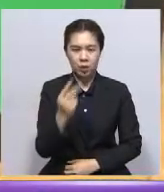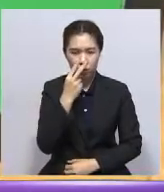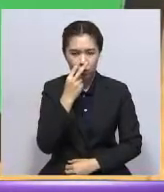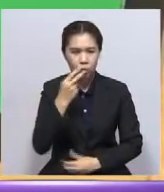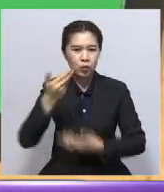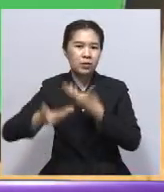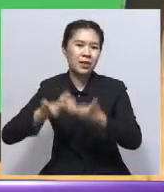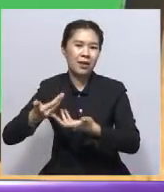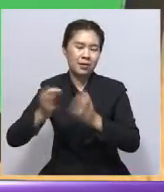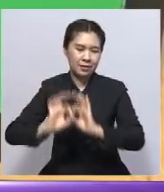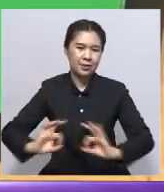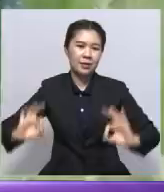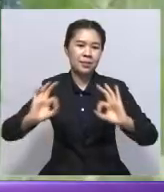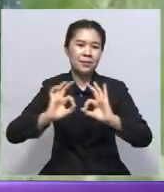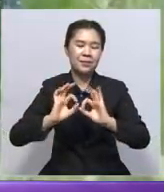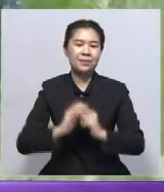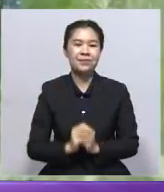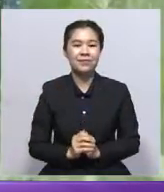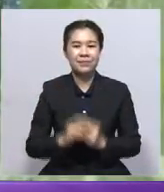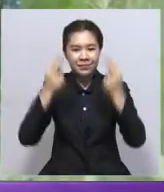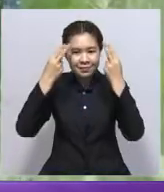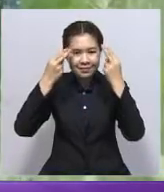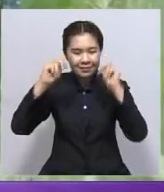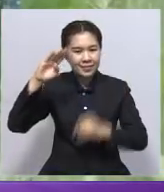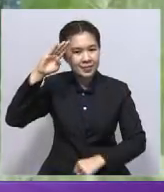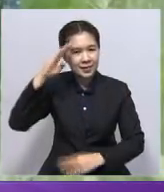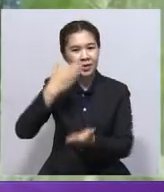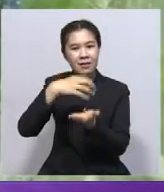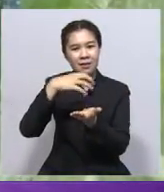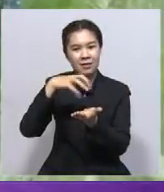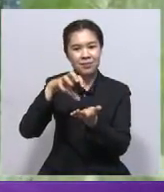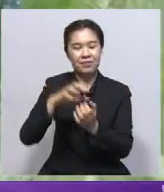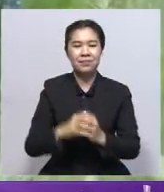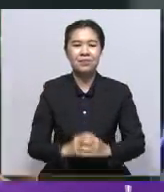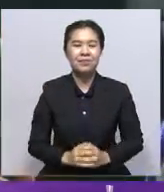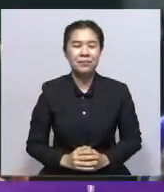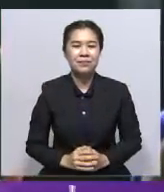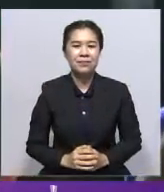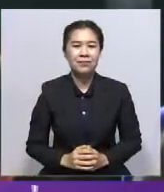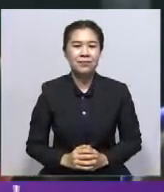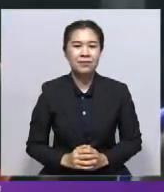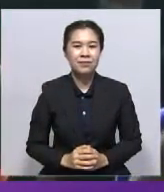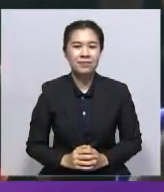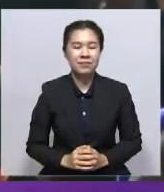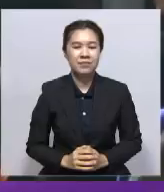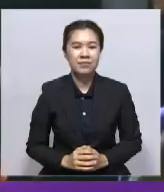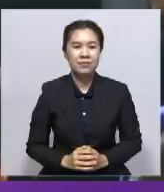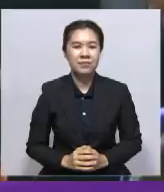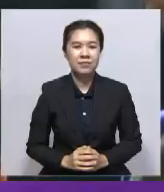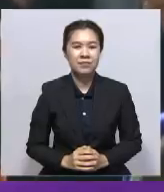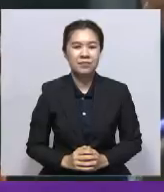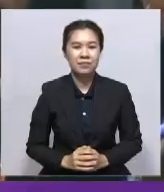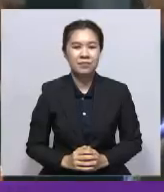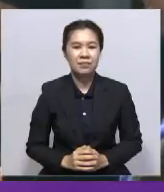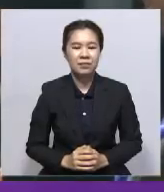ลาดด้วยค่ะเราลองไปฟังเสียงบางท่อนบางตอนของท่านนายกรัฐมนตรีกันค่ะ แล้วเรื่องนี้ติดนี่กันก็ช